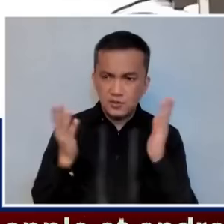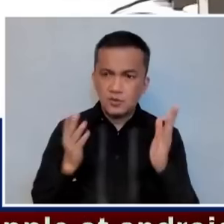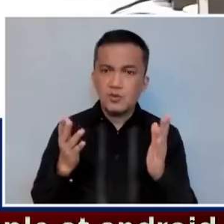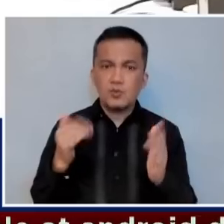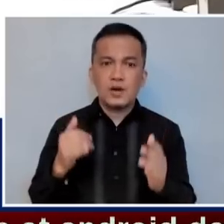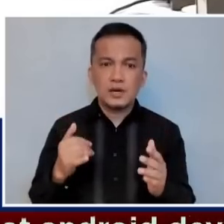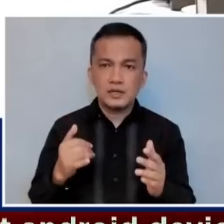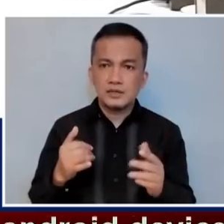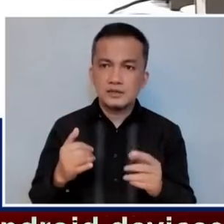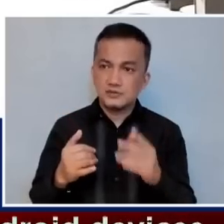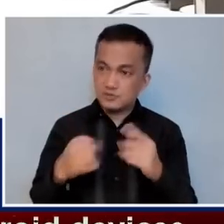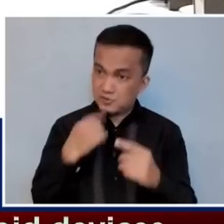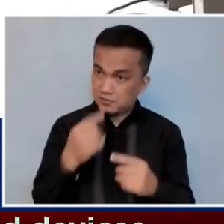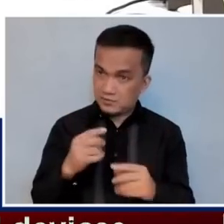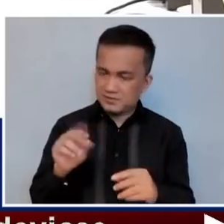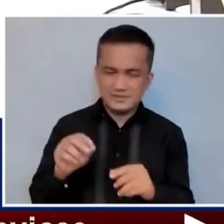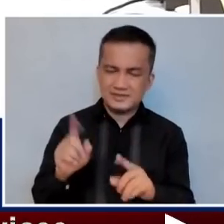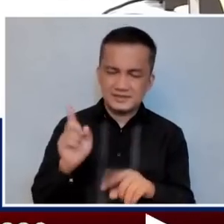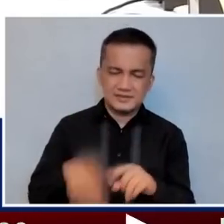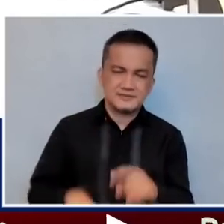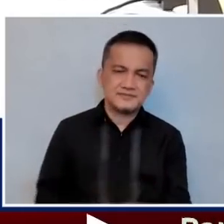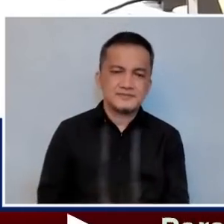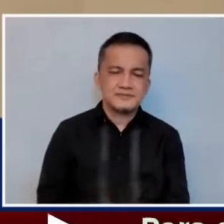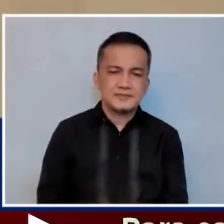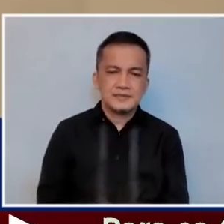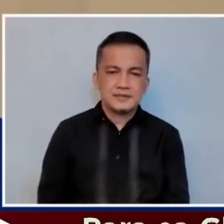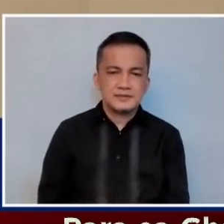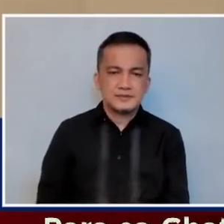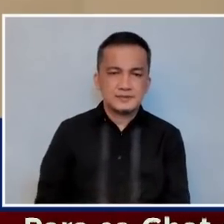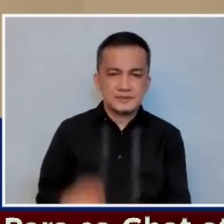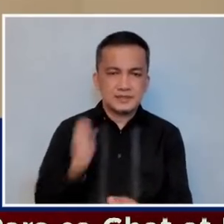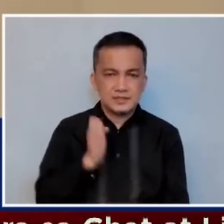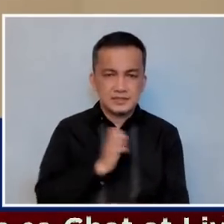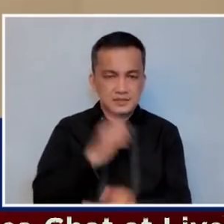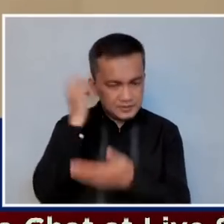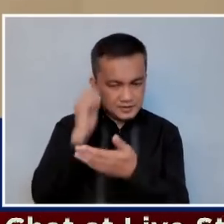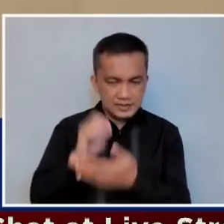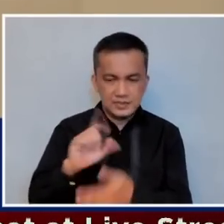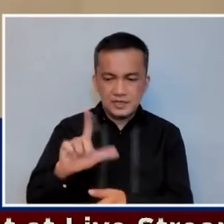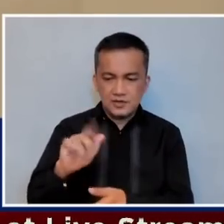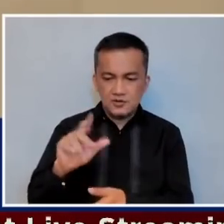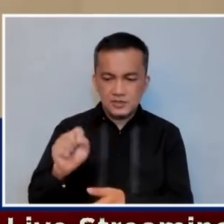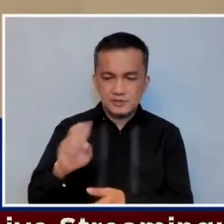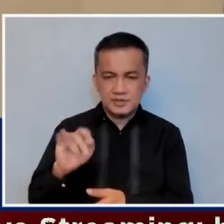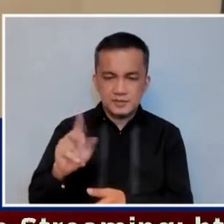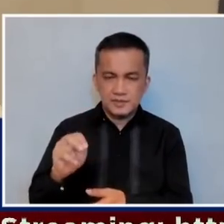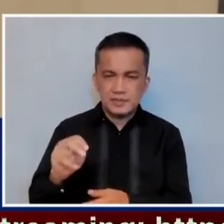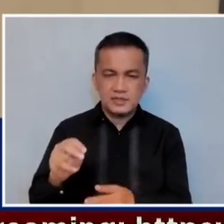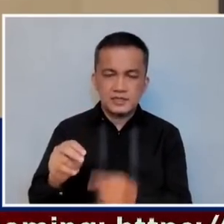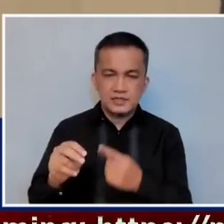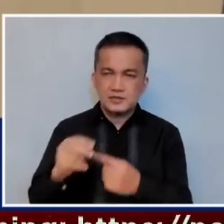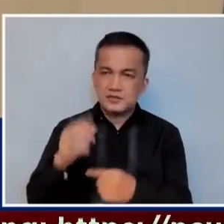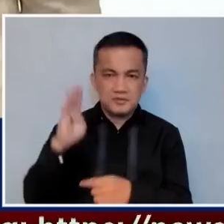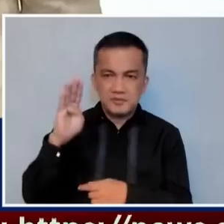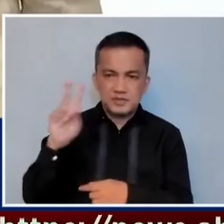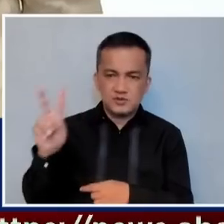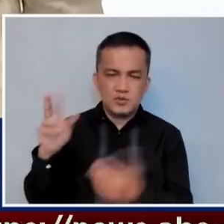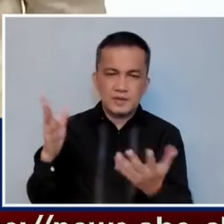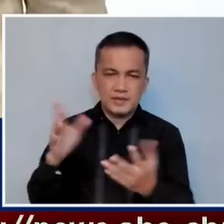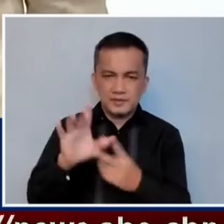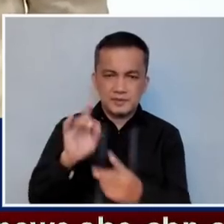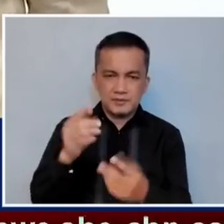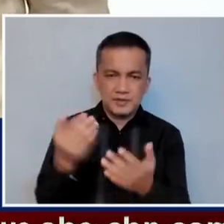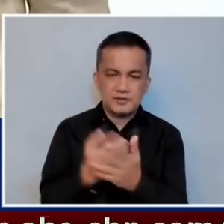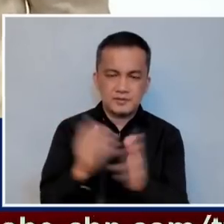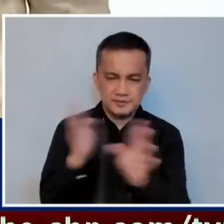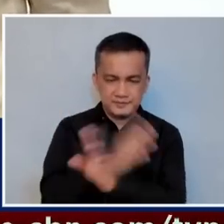no? Nauna nang sinabi ni Executive Secretary Lucas Bersamin na wala pang napipili ang Pangulo na bagong press secretary. Samantala,